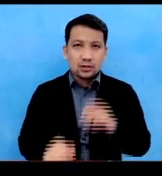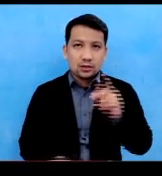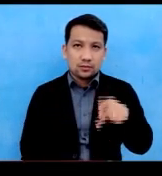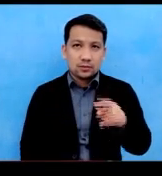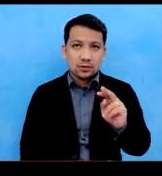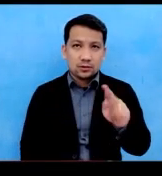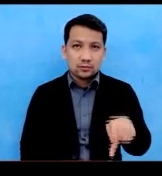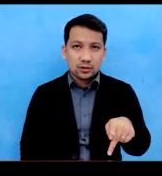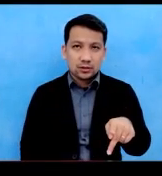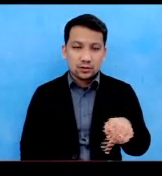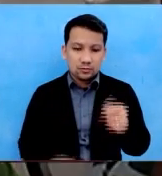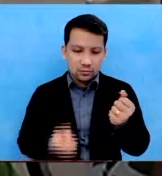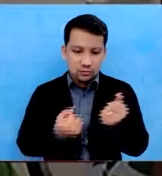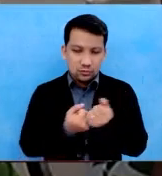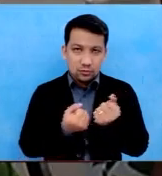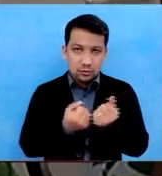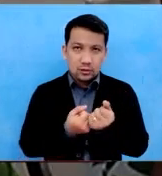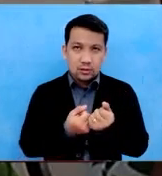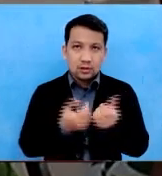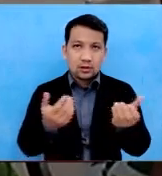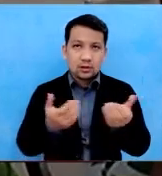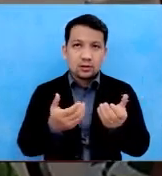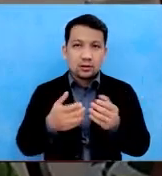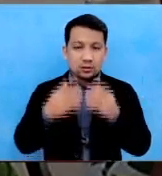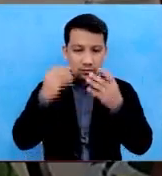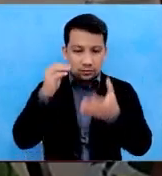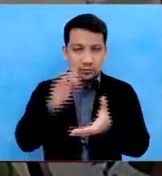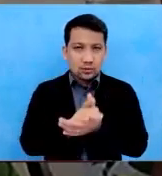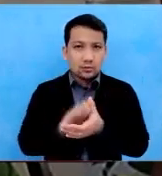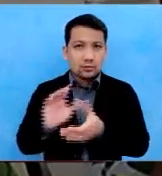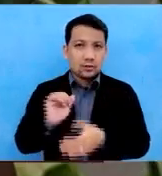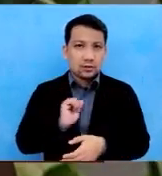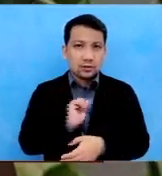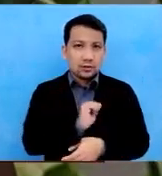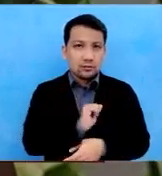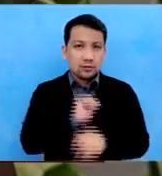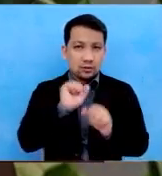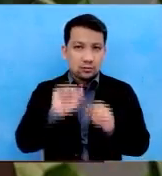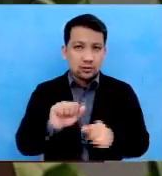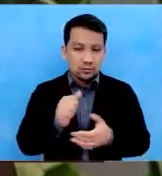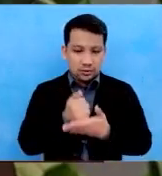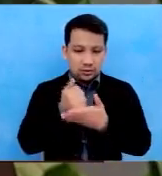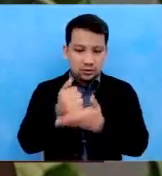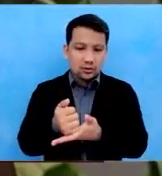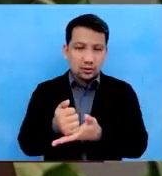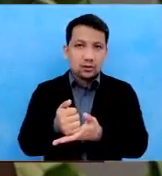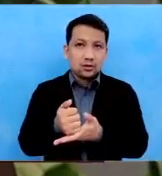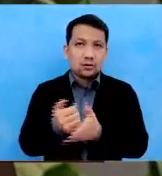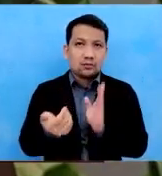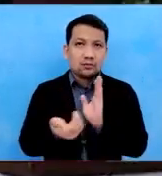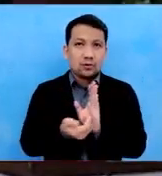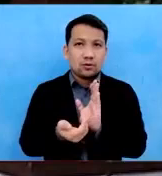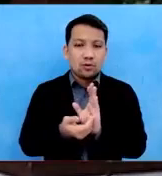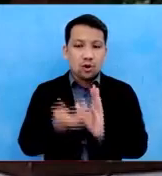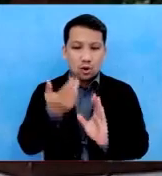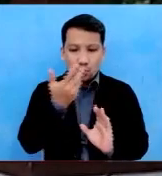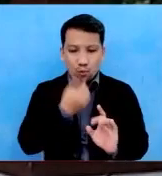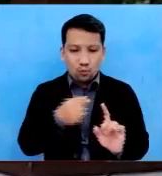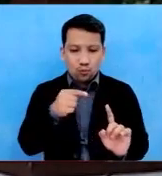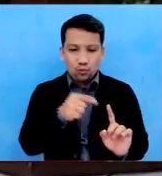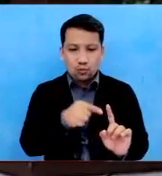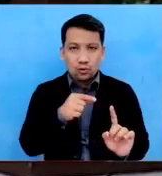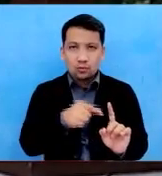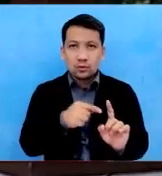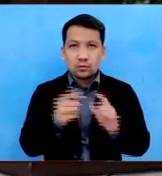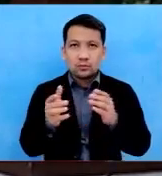ang source o pinagmula nito. Naniniwala din daw ang senadora na makakatulong ang mga ebidensyang ito para malaman sino ang nasa likod ng pagpatay